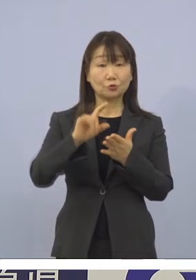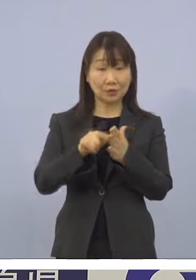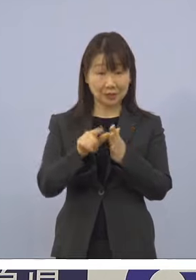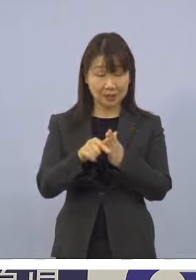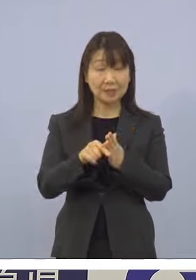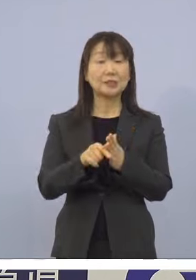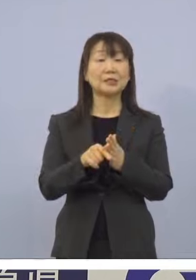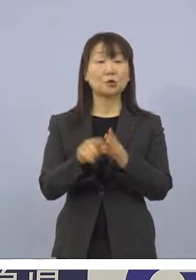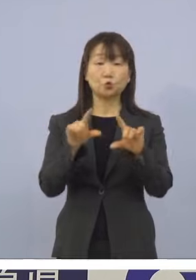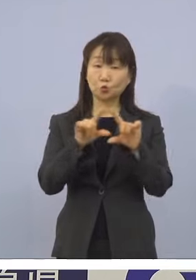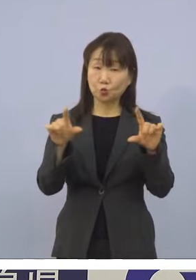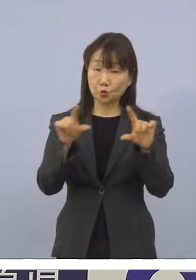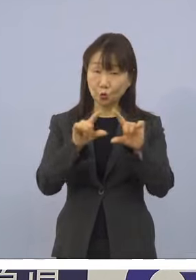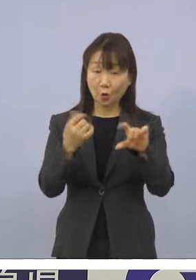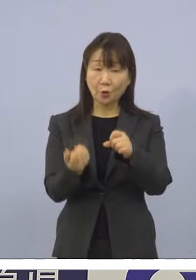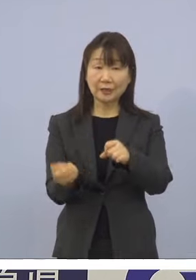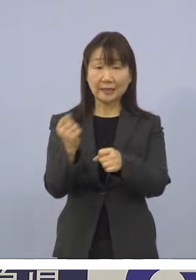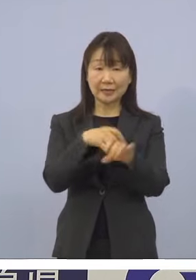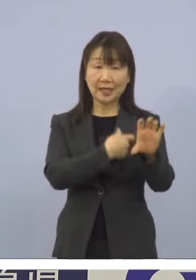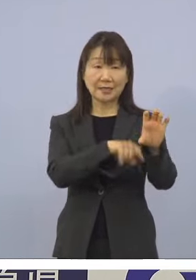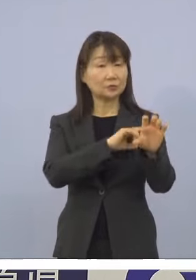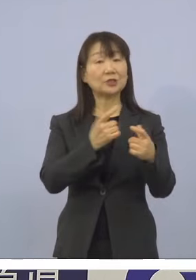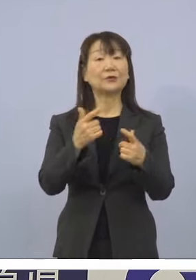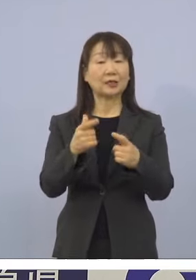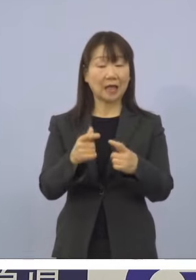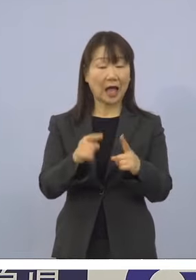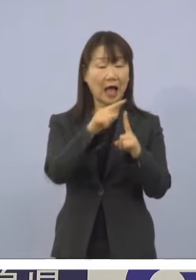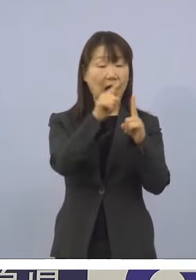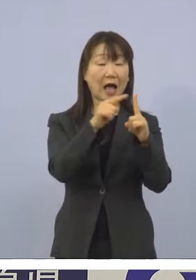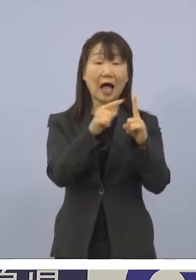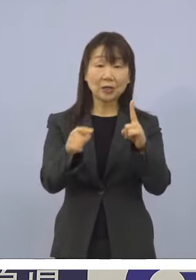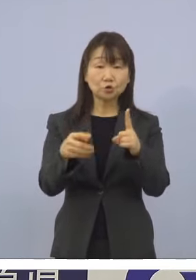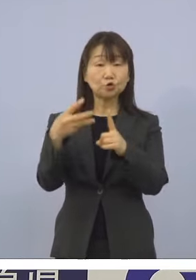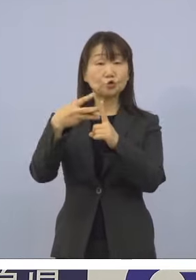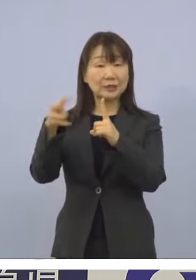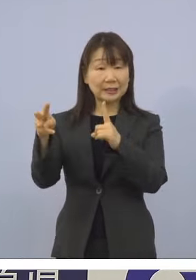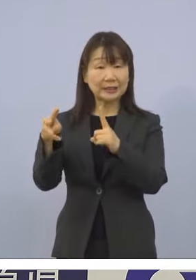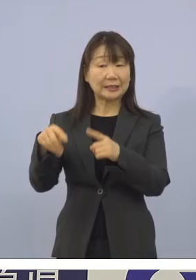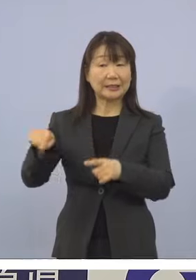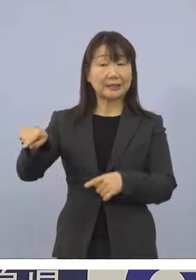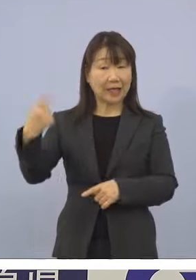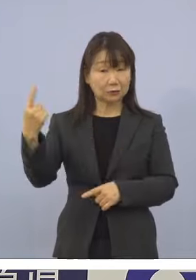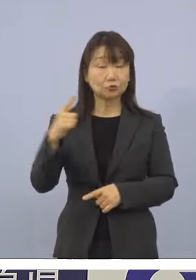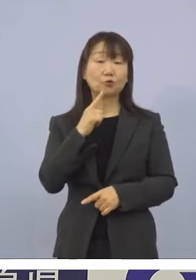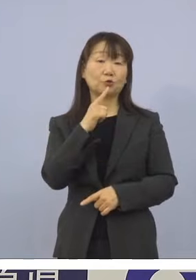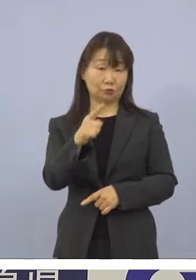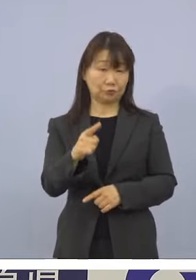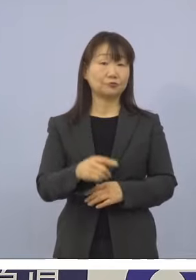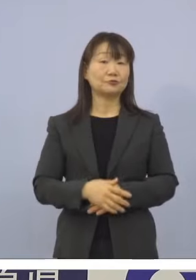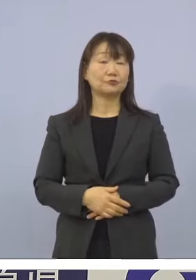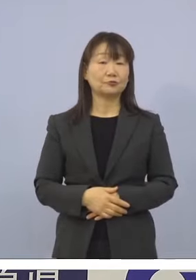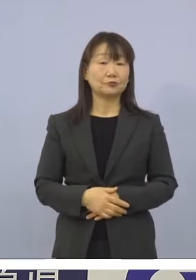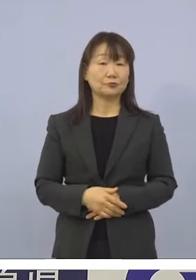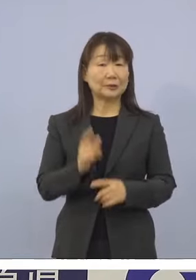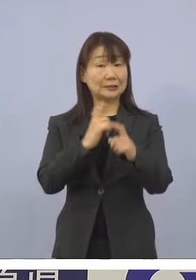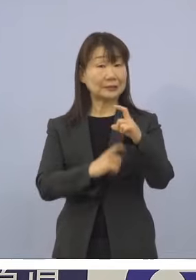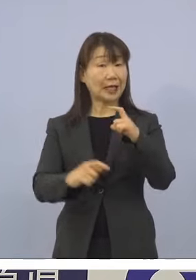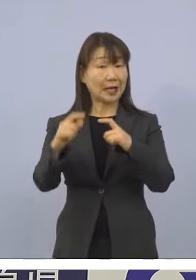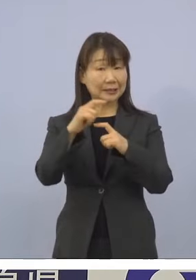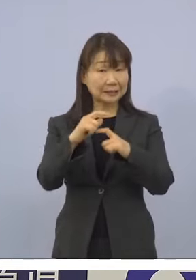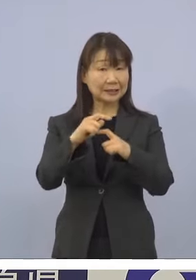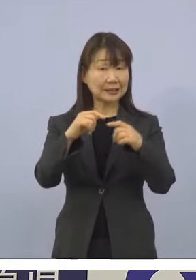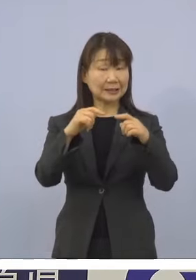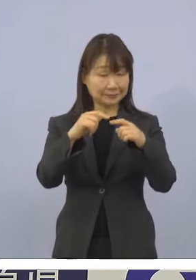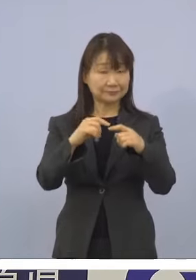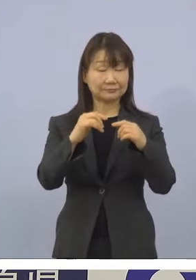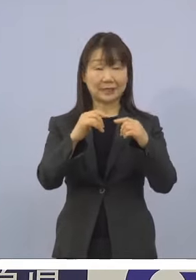通の再生エネルギーじゃなくて RE100 って言ってですね、リニューアルエナジーの100っていう、そのさらにちょっとハードルの高